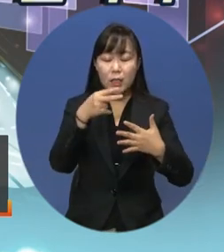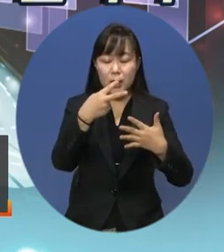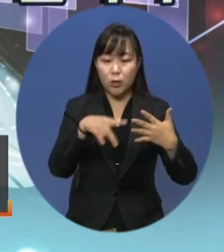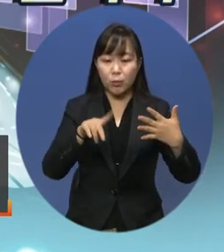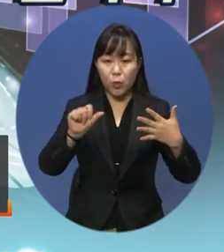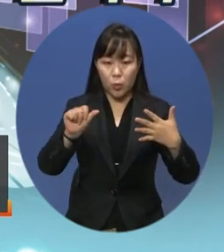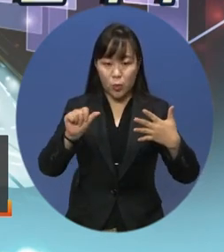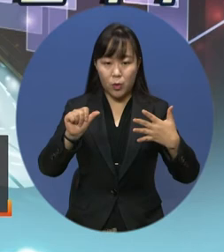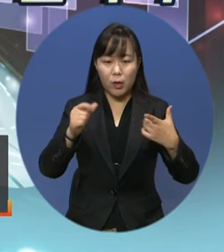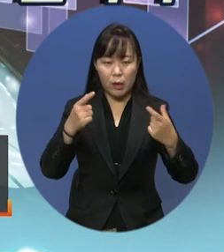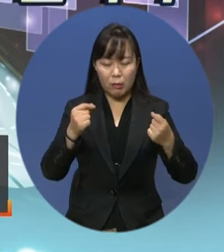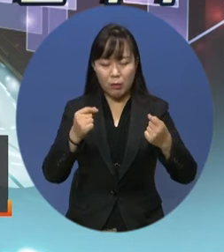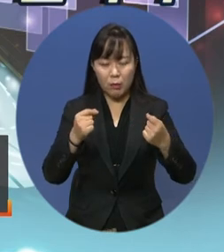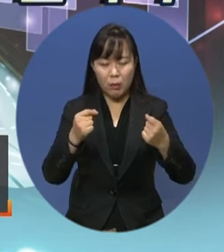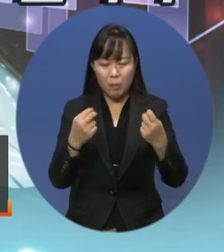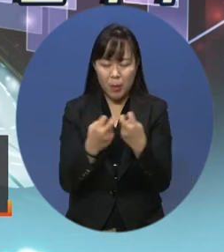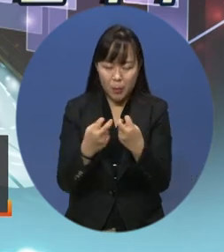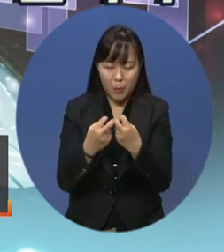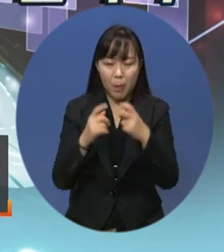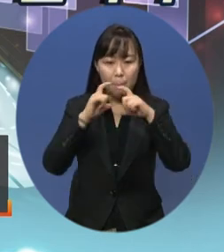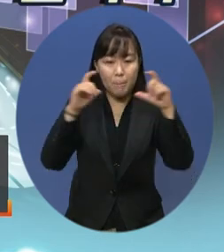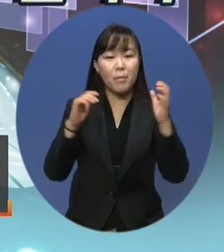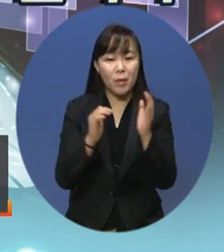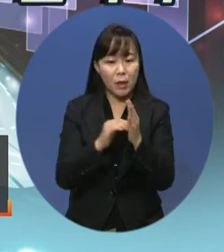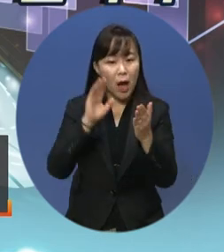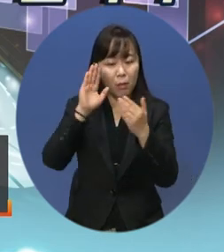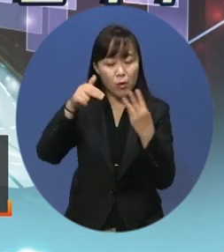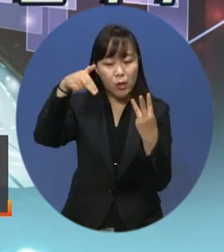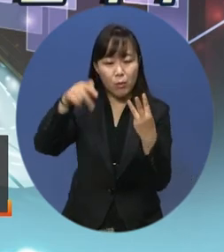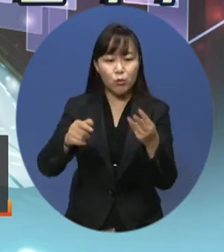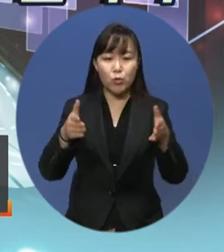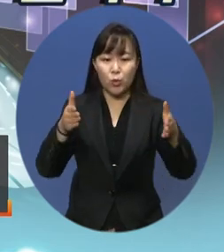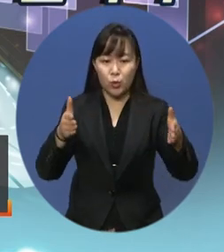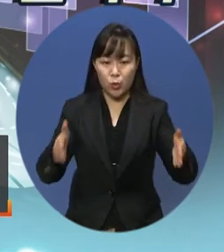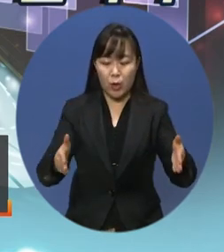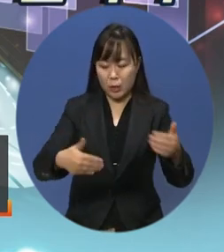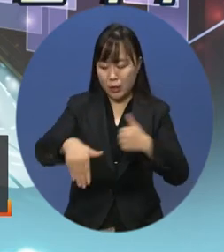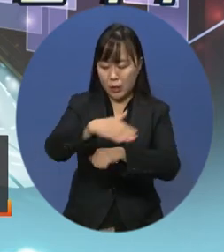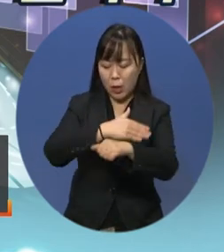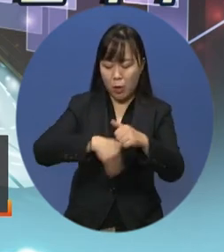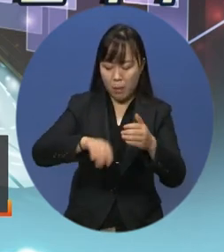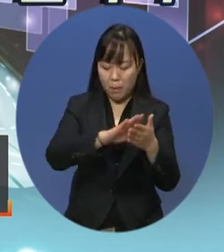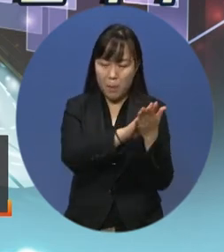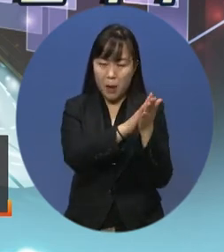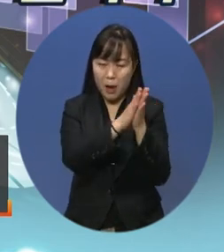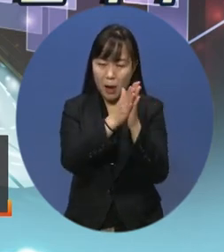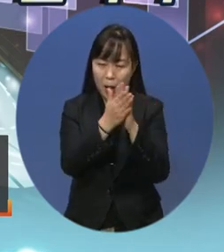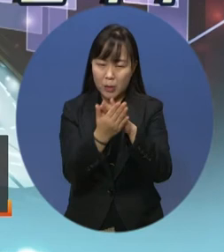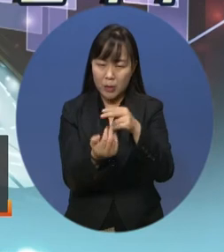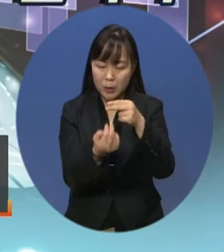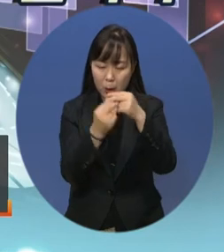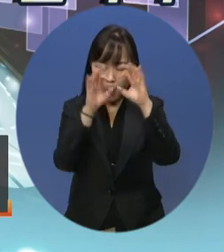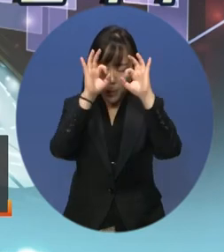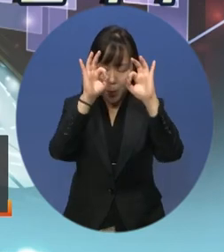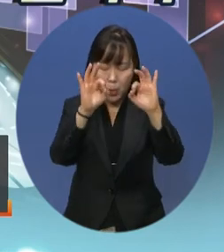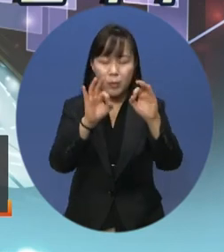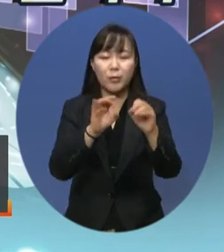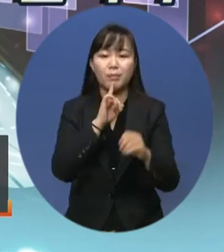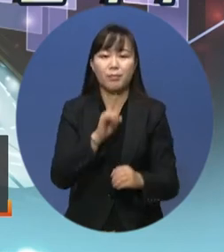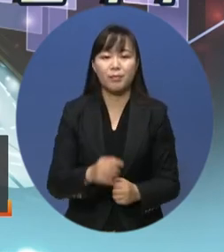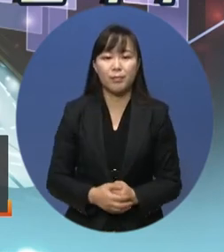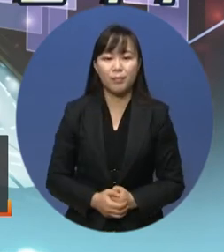격상하는 비상조치를 발령했고 앞으로 3주 동안 상황 변화를 지켜본다는